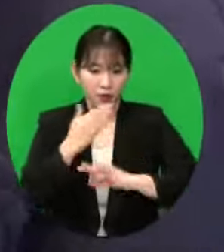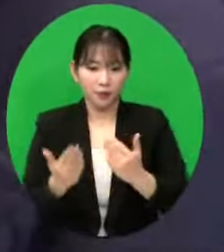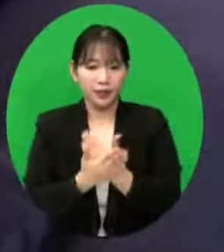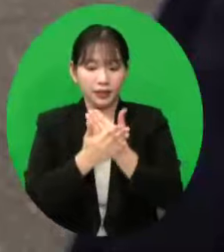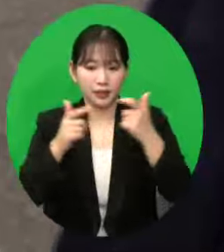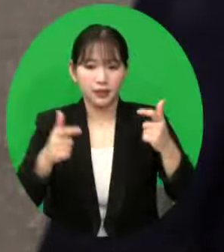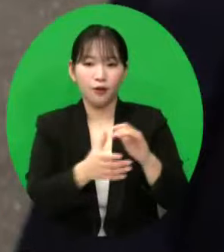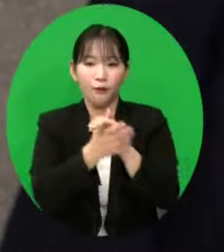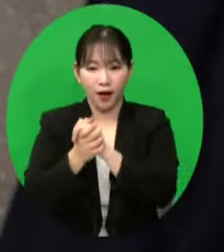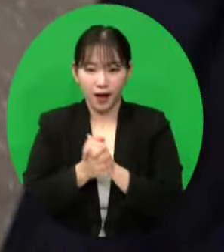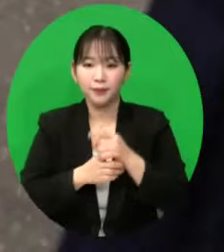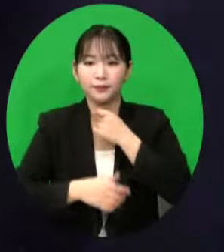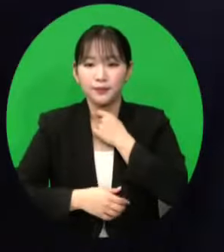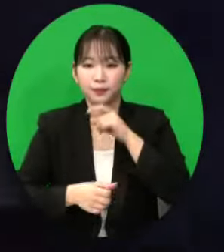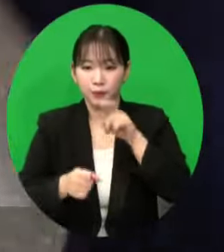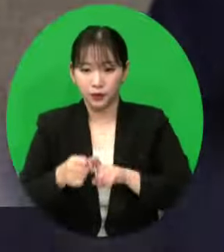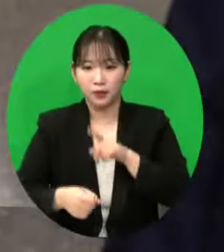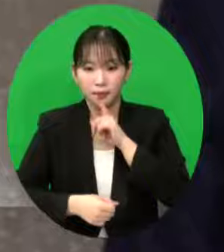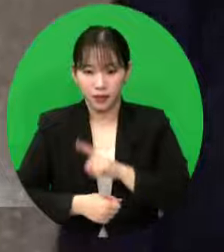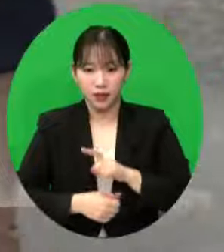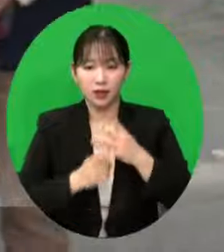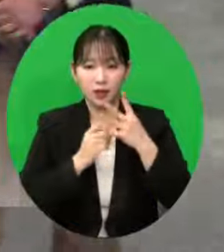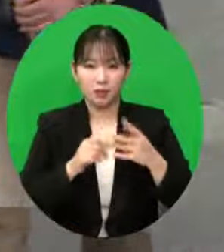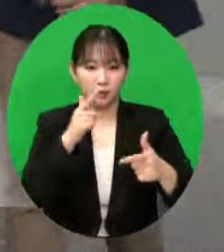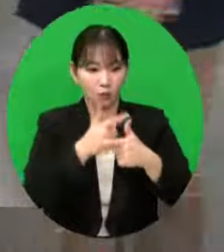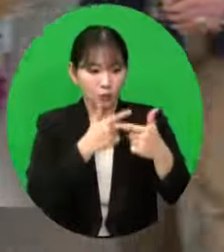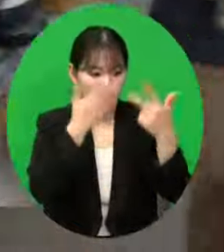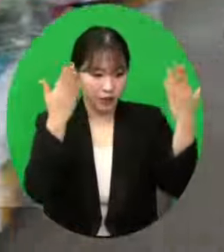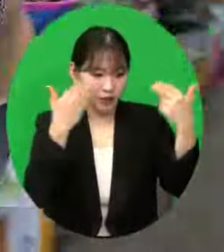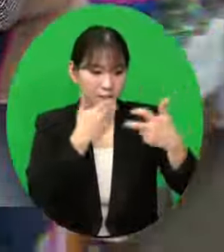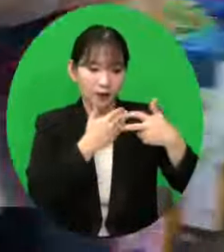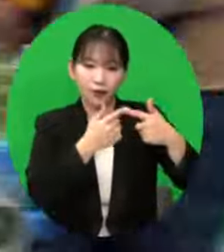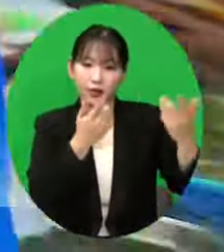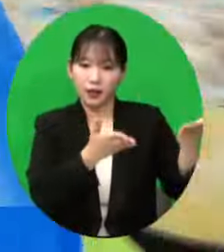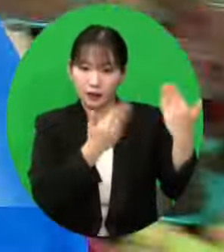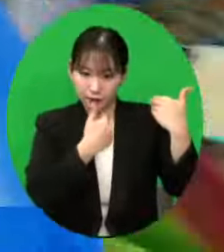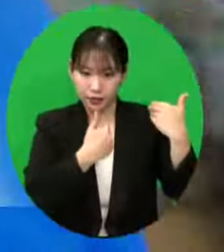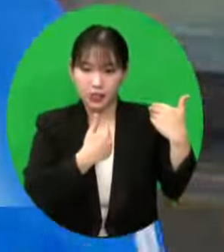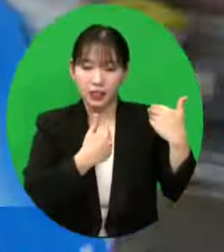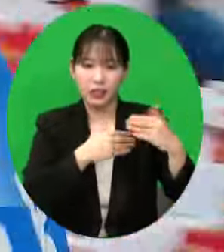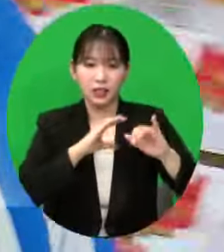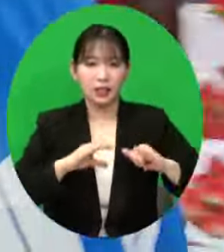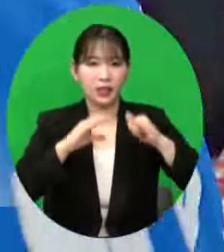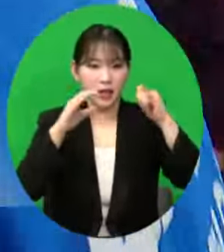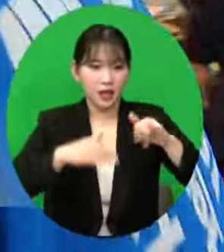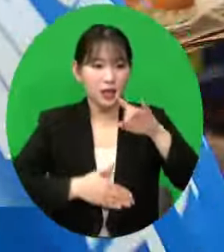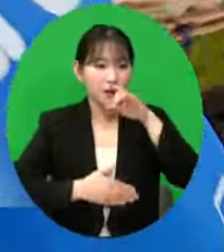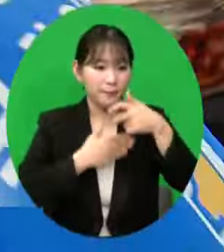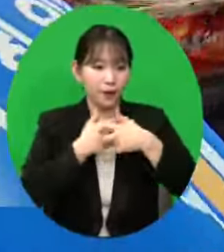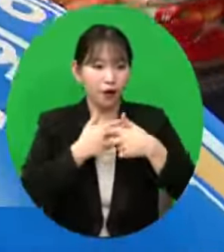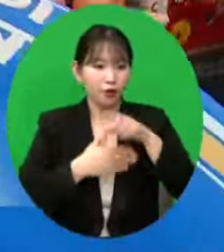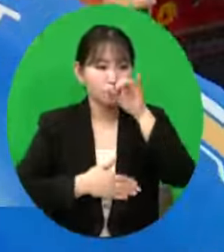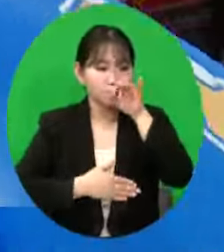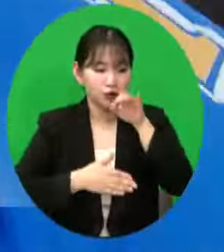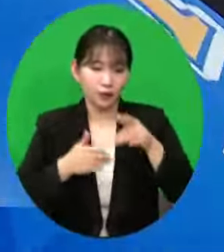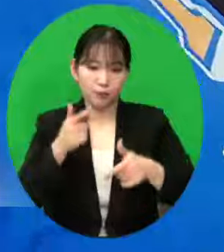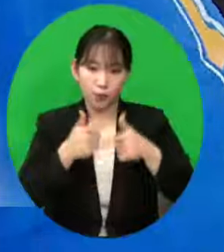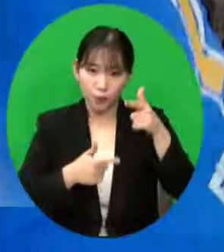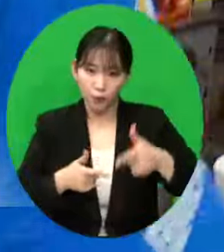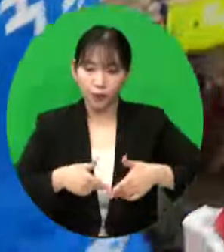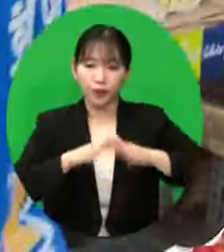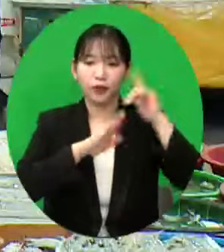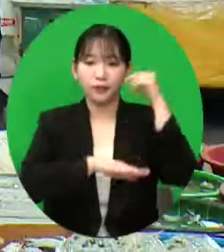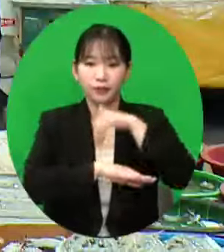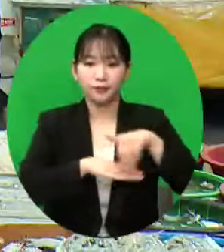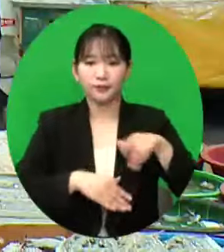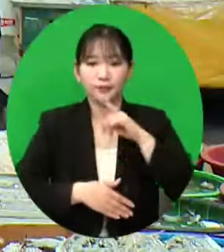것입니다. 네 번째 공약은 국립목포대 의대 조기 유치로 글로벌 의료관광 허브 도시 목포를 육성한다는